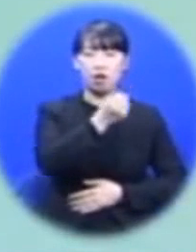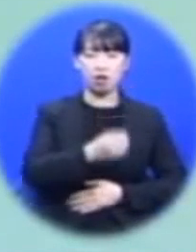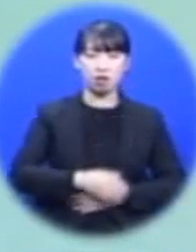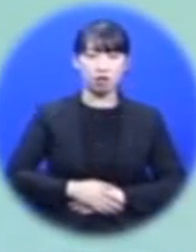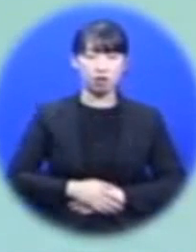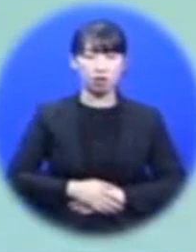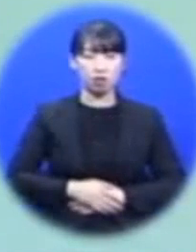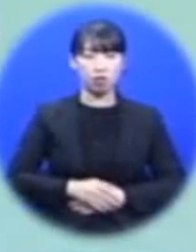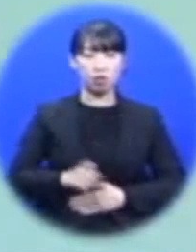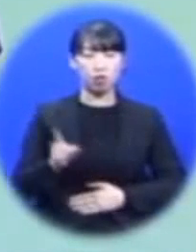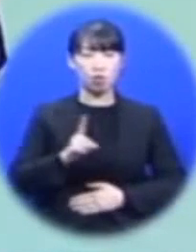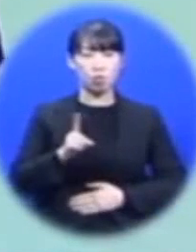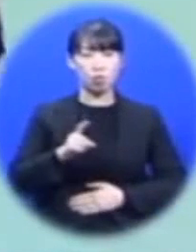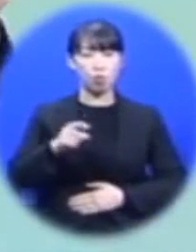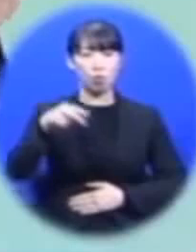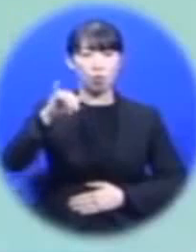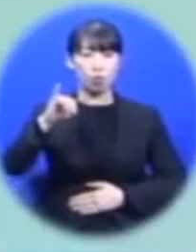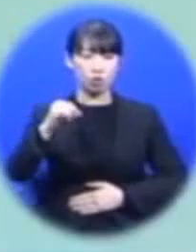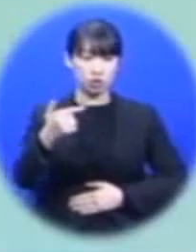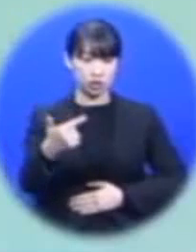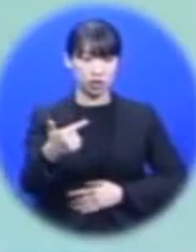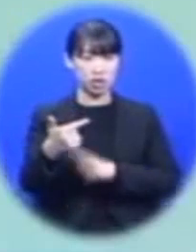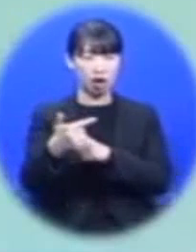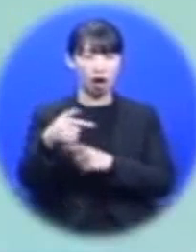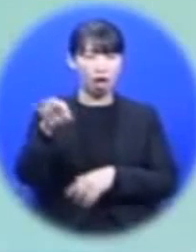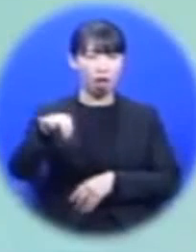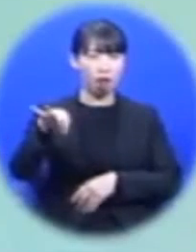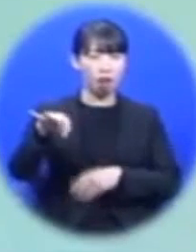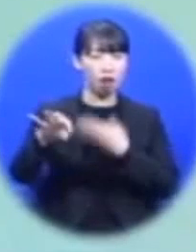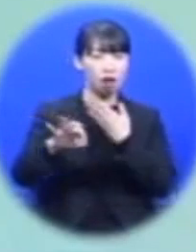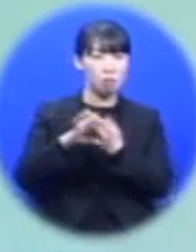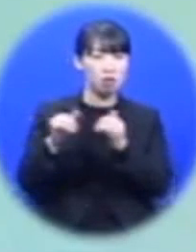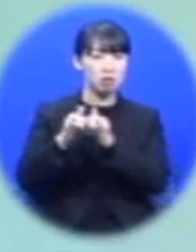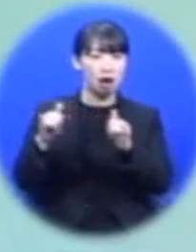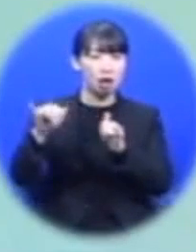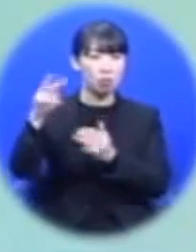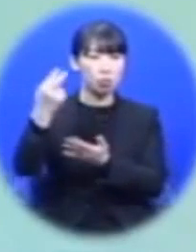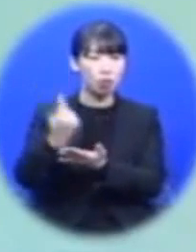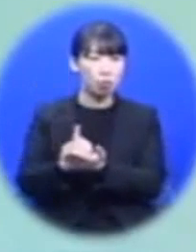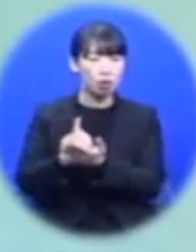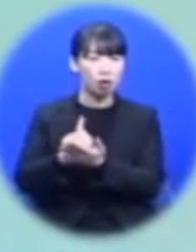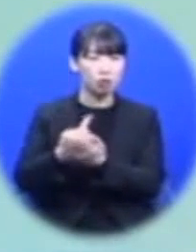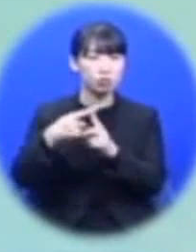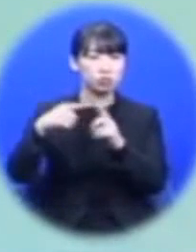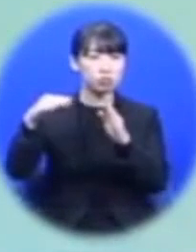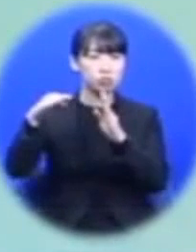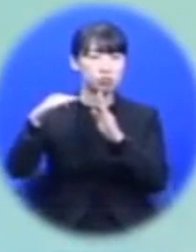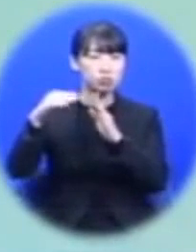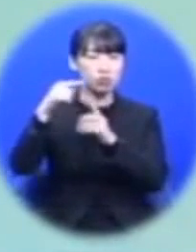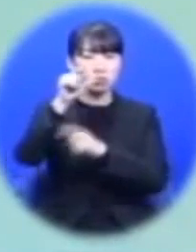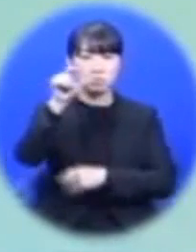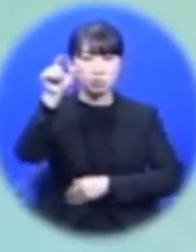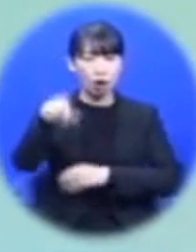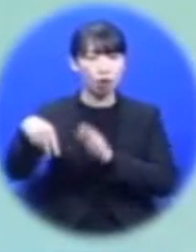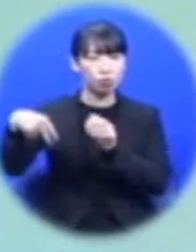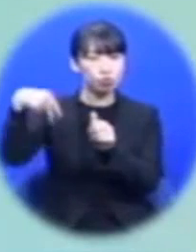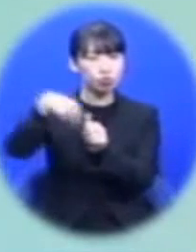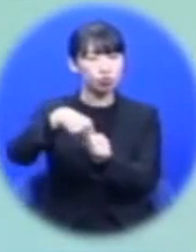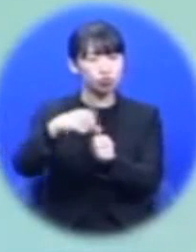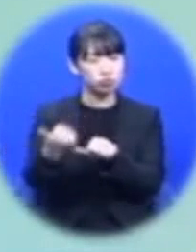신이 도대체 어느 정도로 하차는 신이래 사람이 되어서 십자가에 죽었냐 말이야 헬라